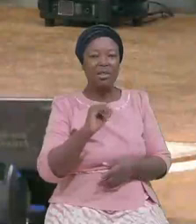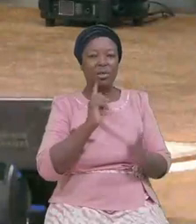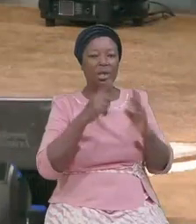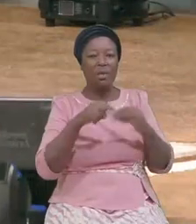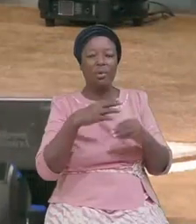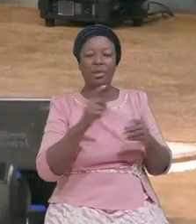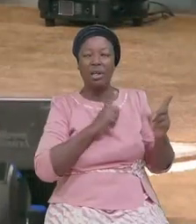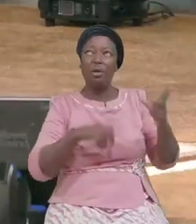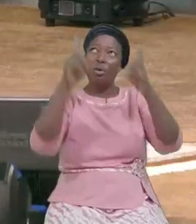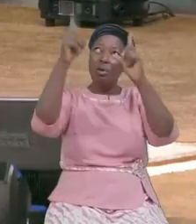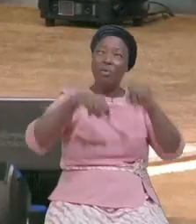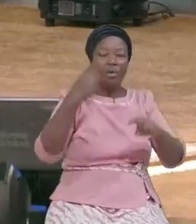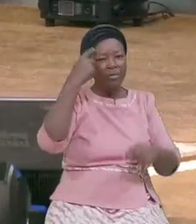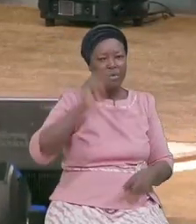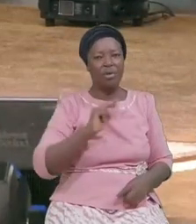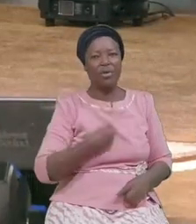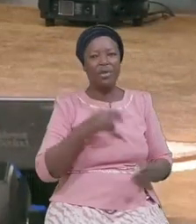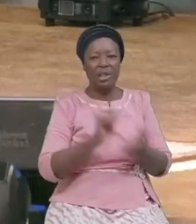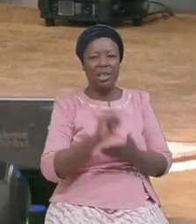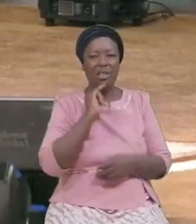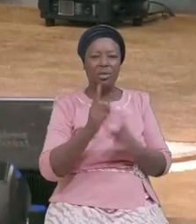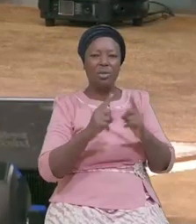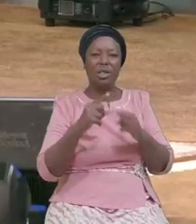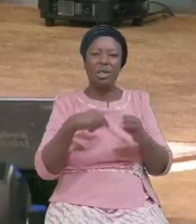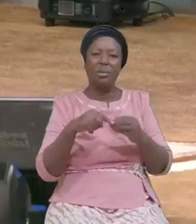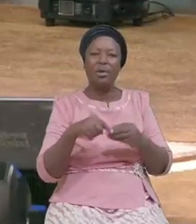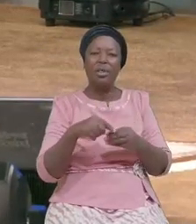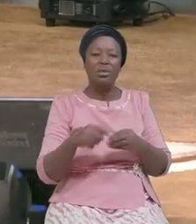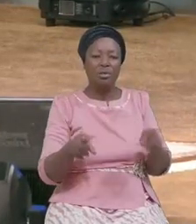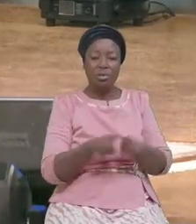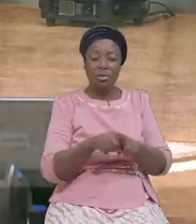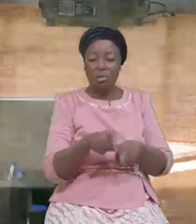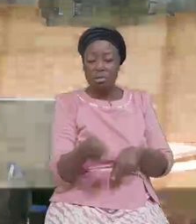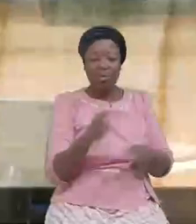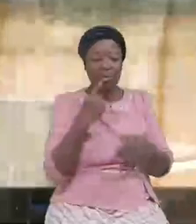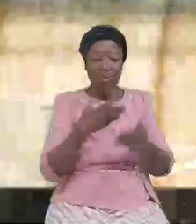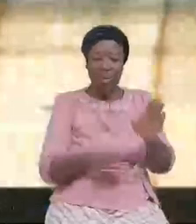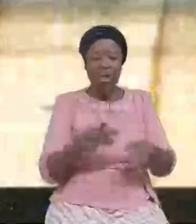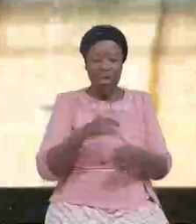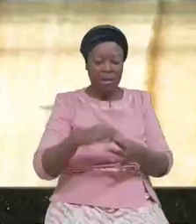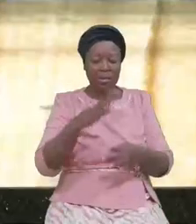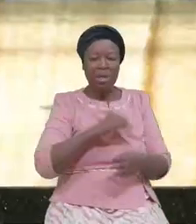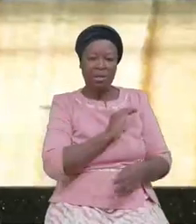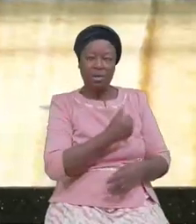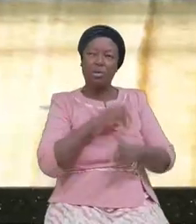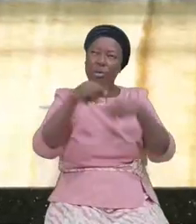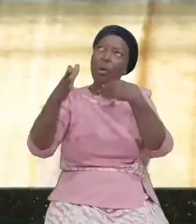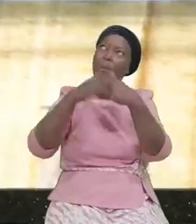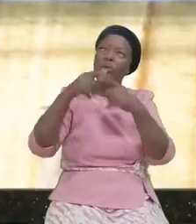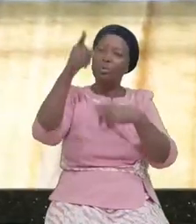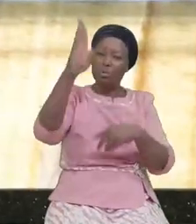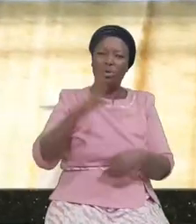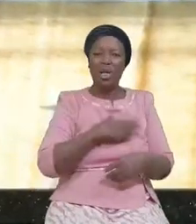Christ pour nous. Ceci parle de même ceux qui sont morts, leur esprit est sorti de leur corps et est retourné à Dieu.